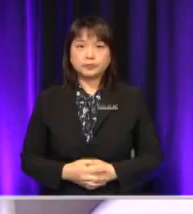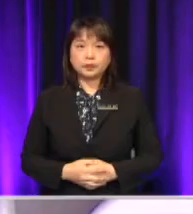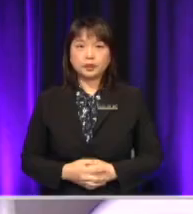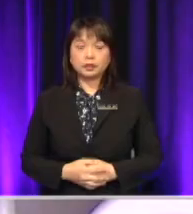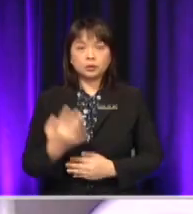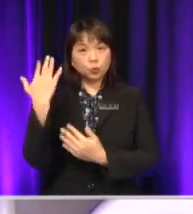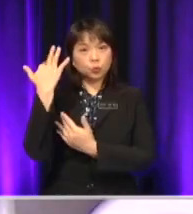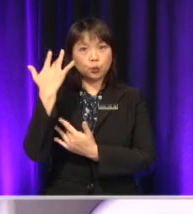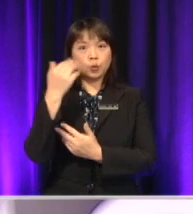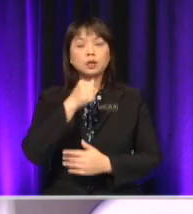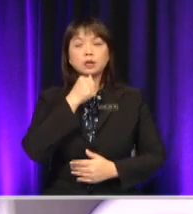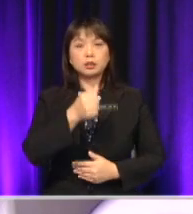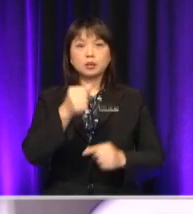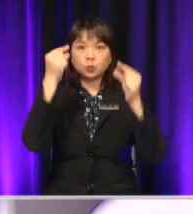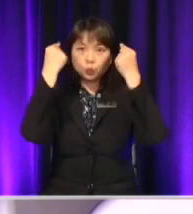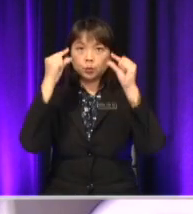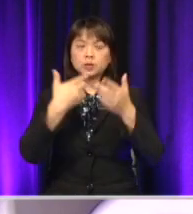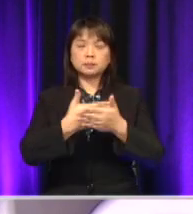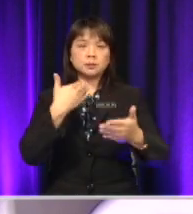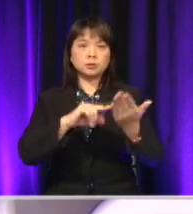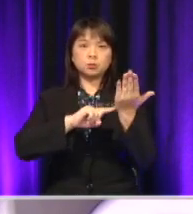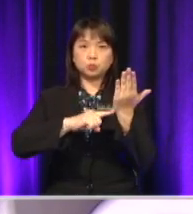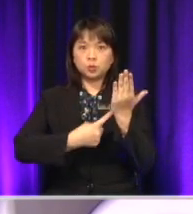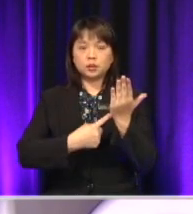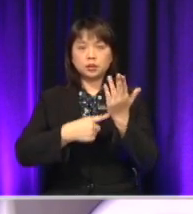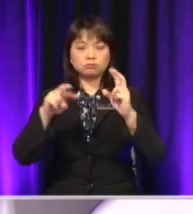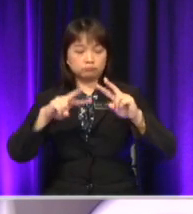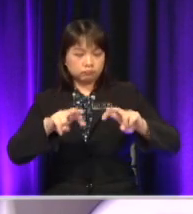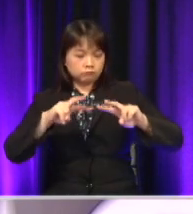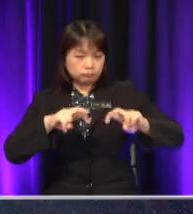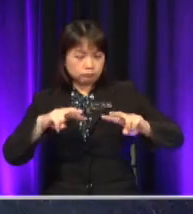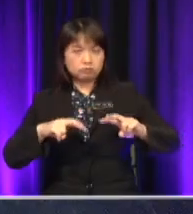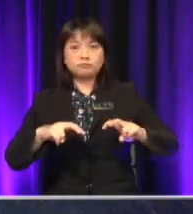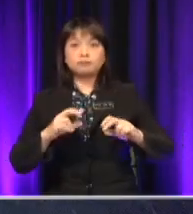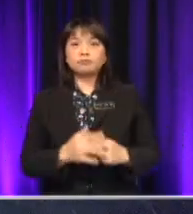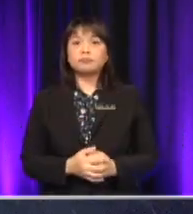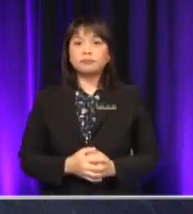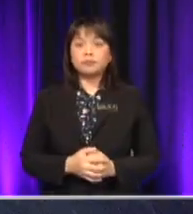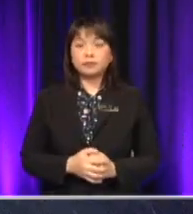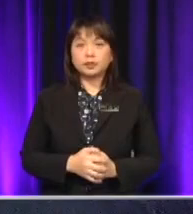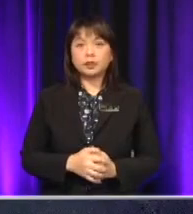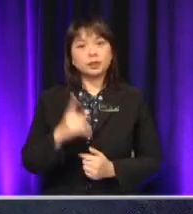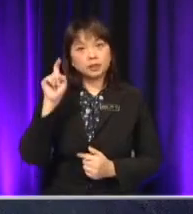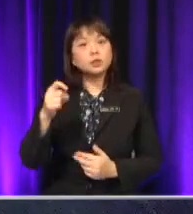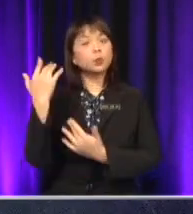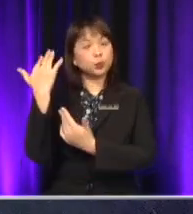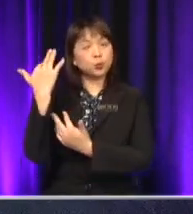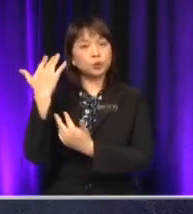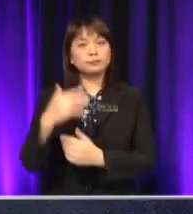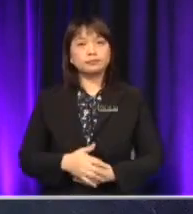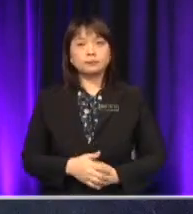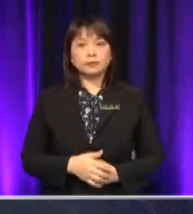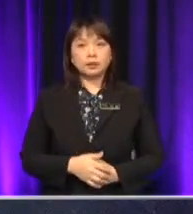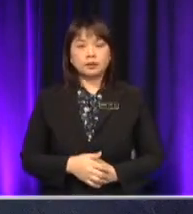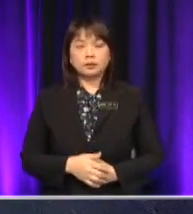Tunggu arahan guru sebelum memulakan sebarang penyiasatan. Okey, jadi kita kena tunggulah arahan guru. Okey, yang